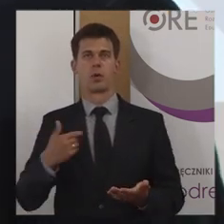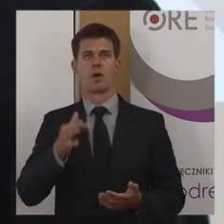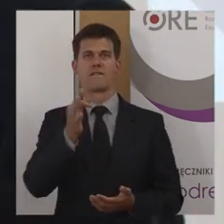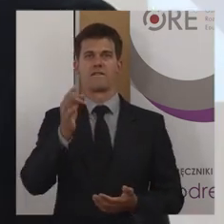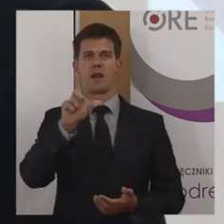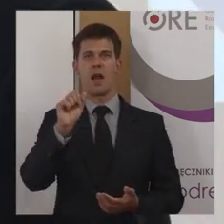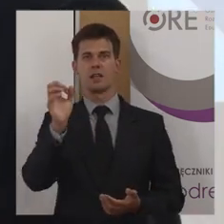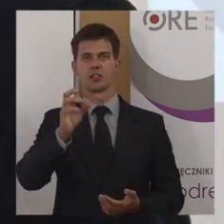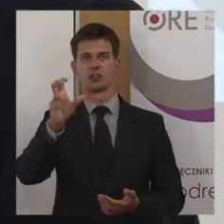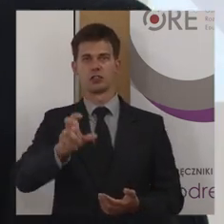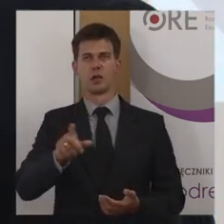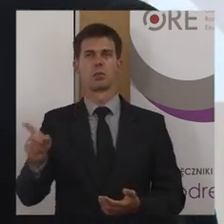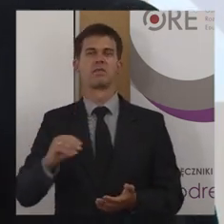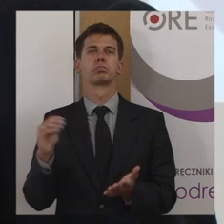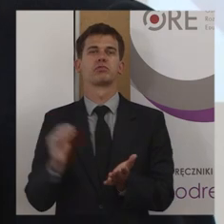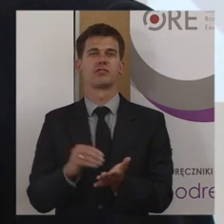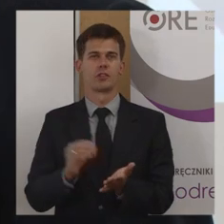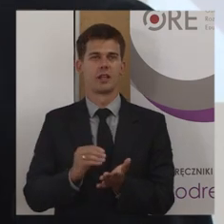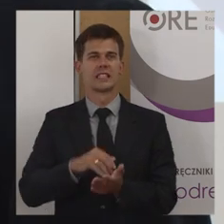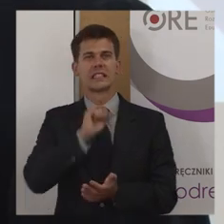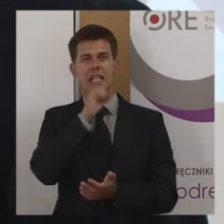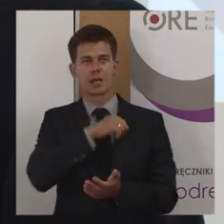Dlaczego? Bo się przyzwyczai.